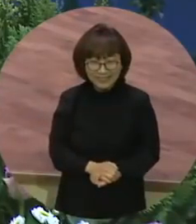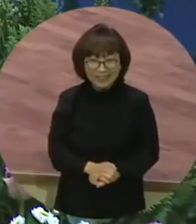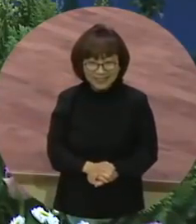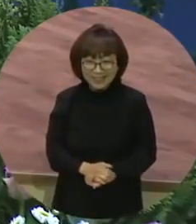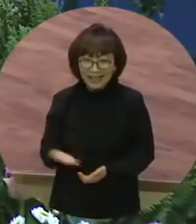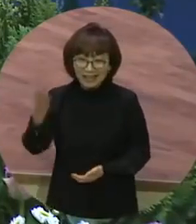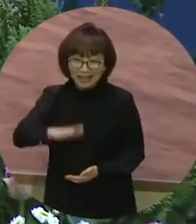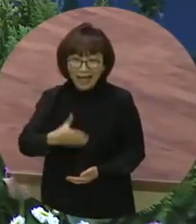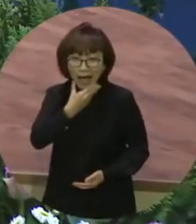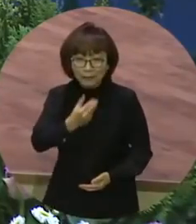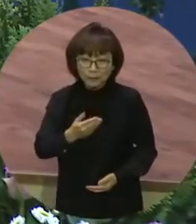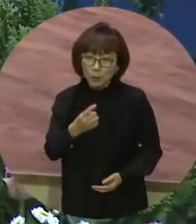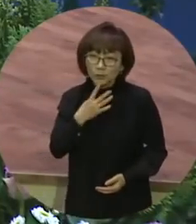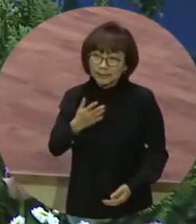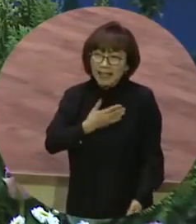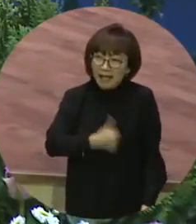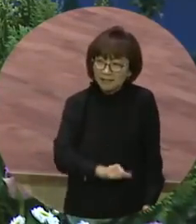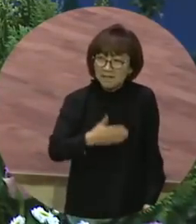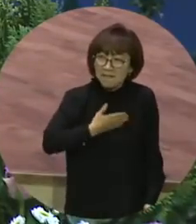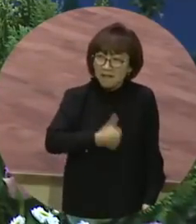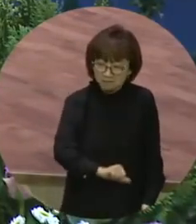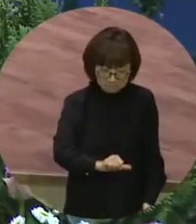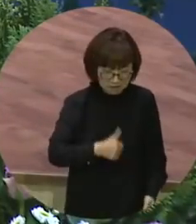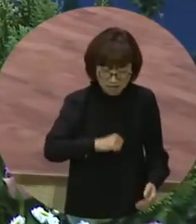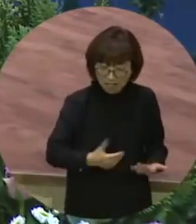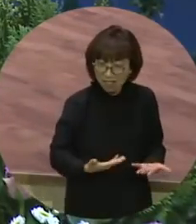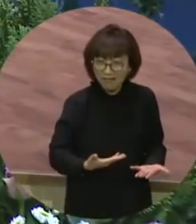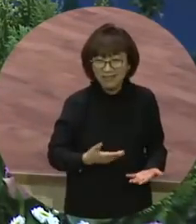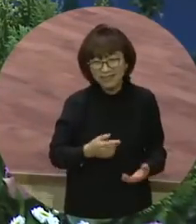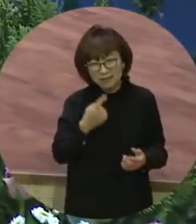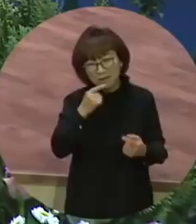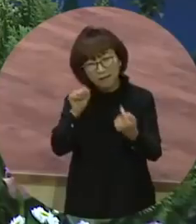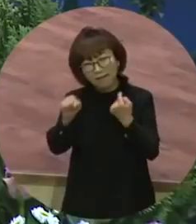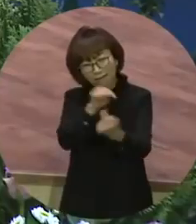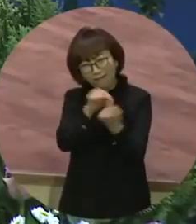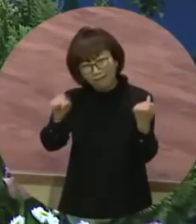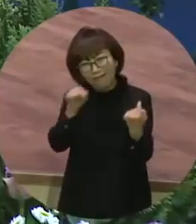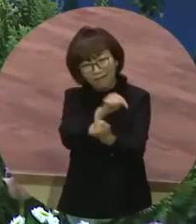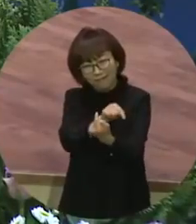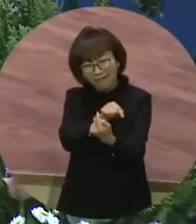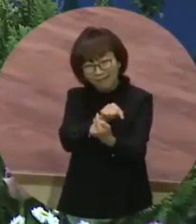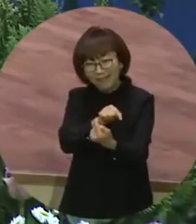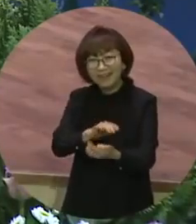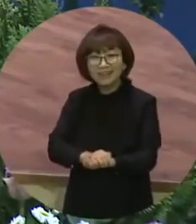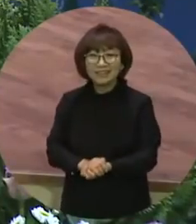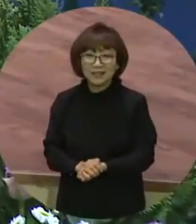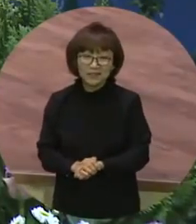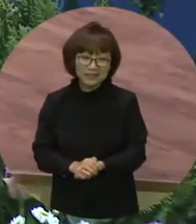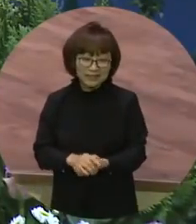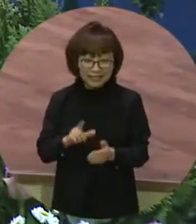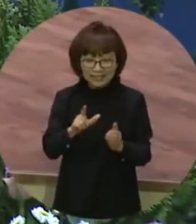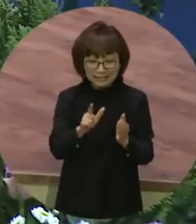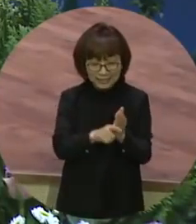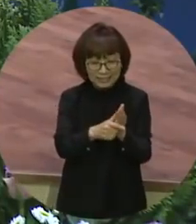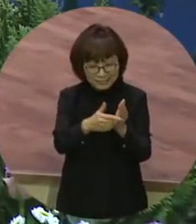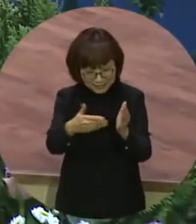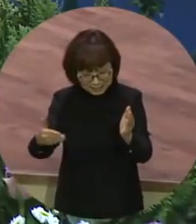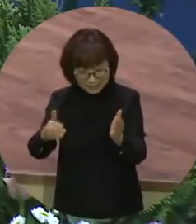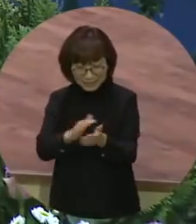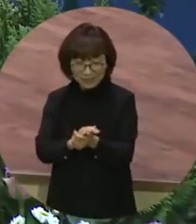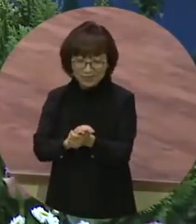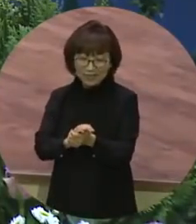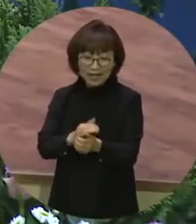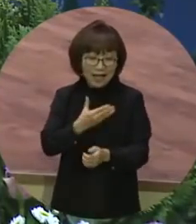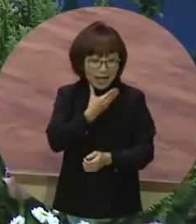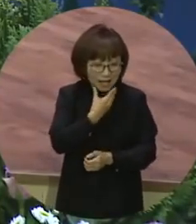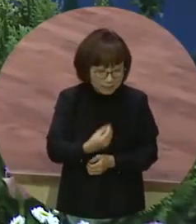아브라함이 이런 하나님의 말씀을 믿었을 때 하나님이 그것을 아브라함의 의로 인정했다고 그랬습니다. 불신앙의 자리에서